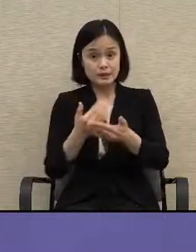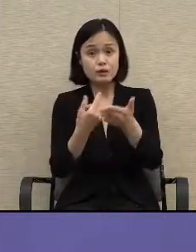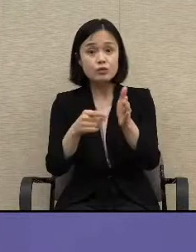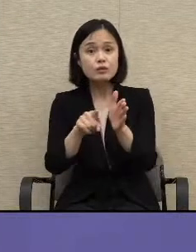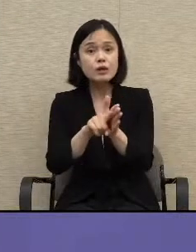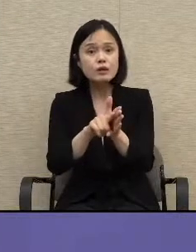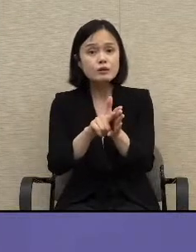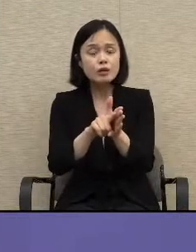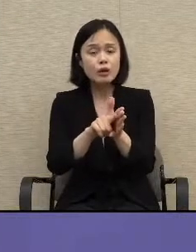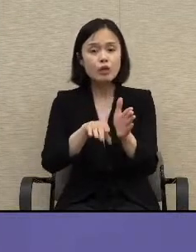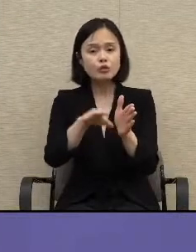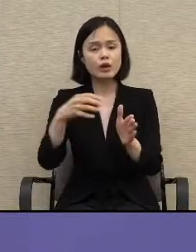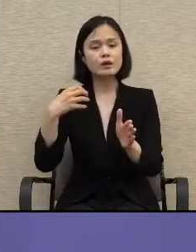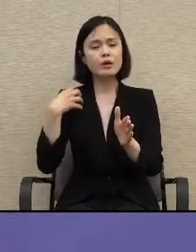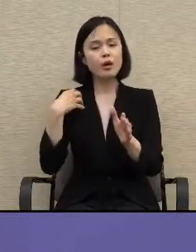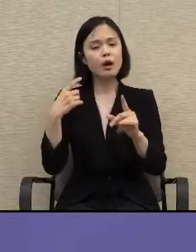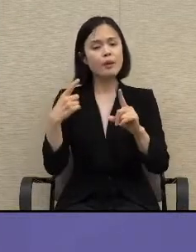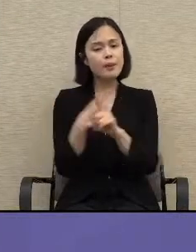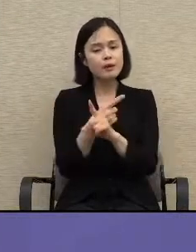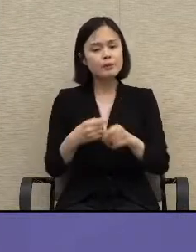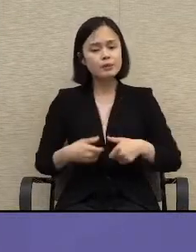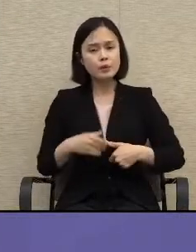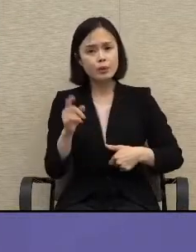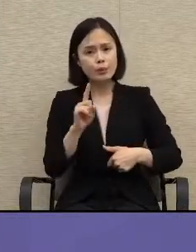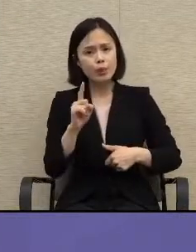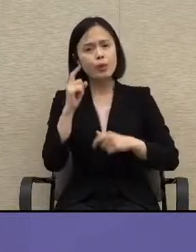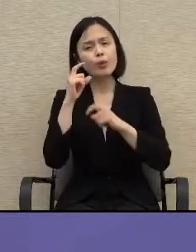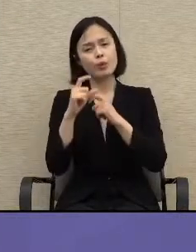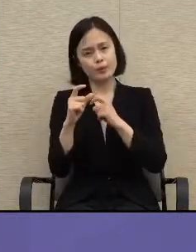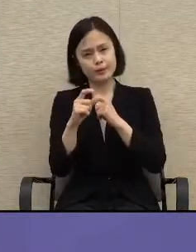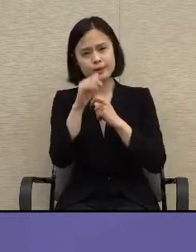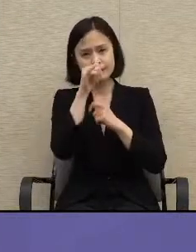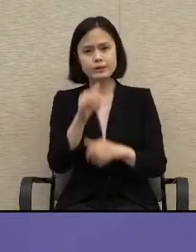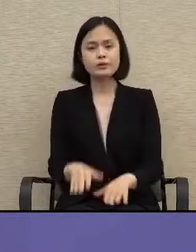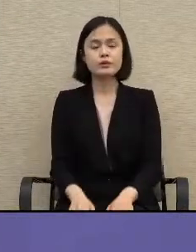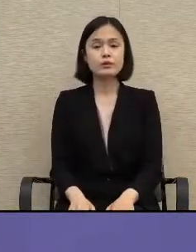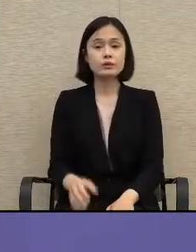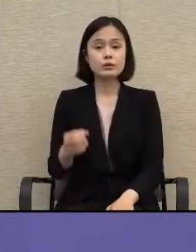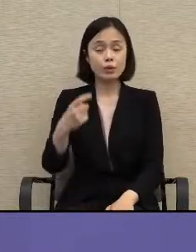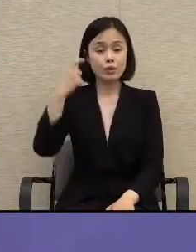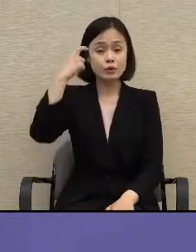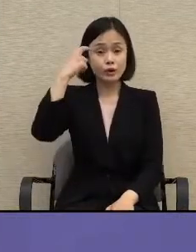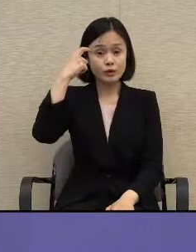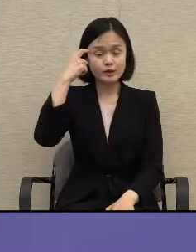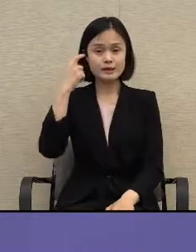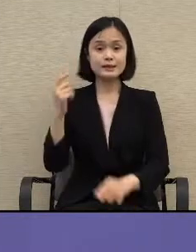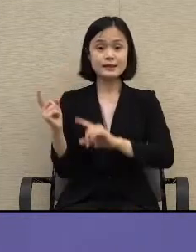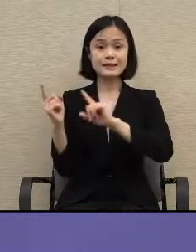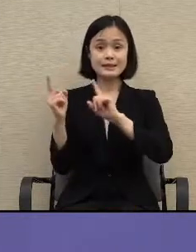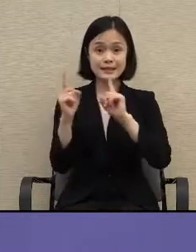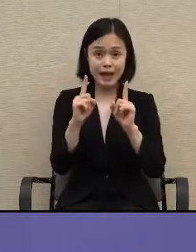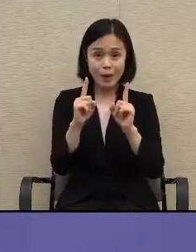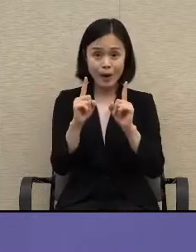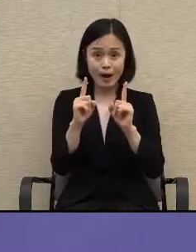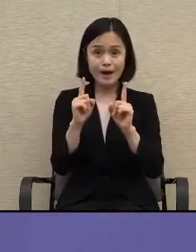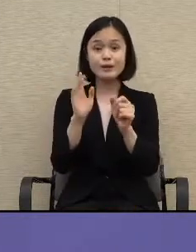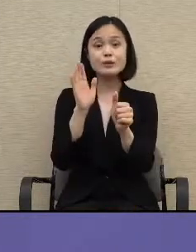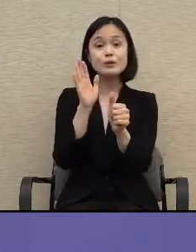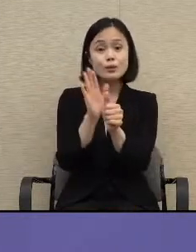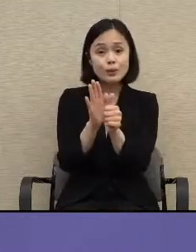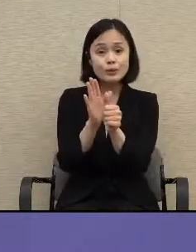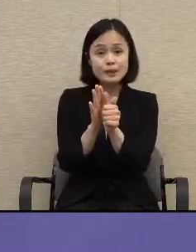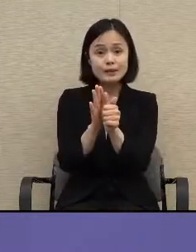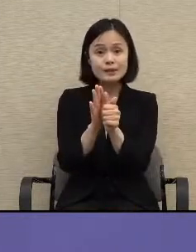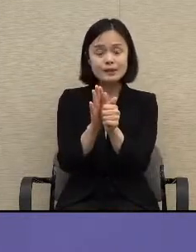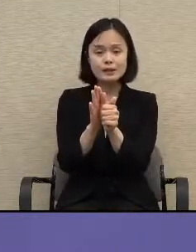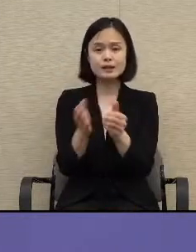대한 고민들이 현재 진행이 되고 있습니다. 그리고 정신재활시설의 확충, 그리고 중독관리통합지원센터의 확대,